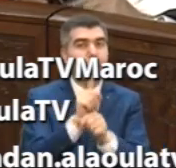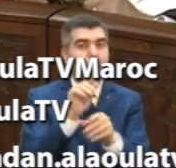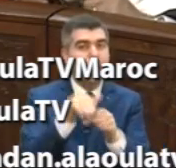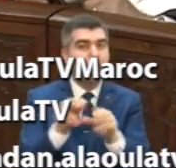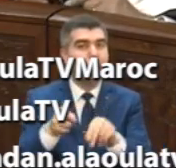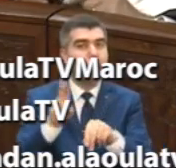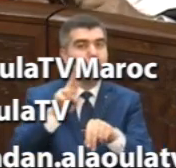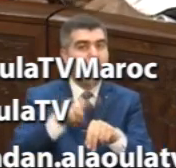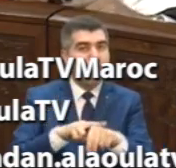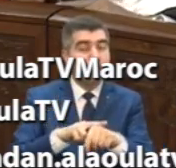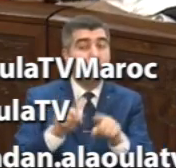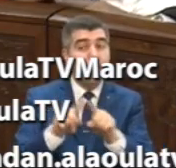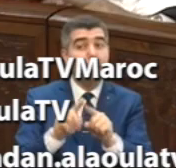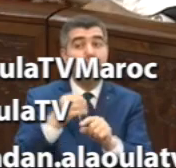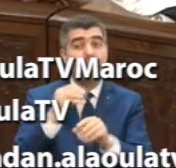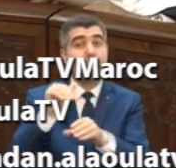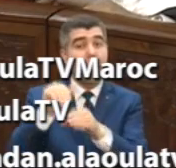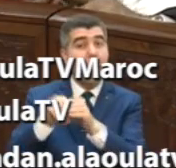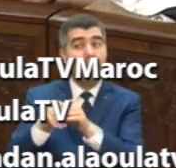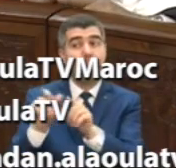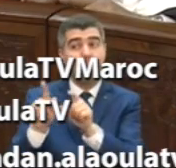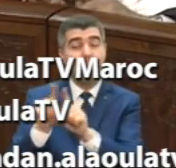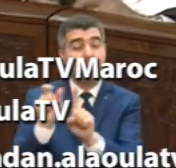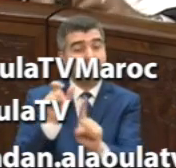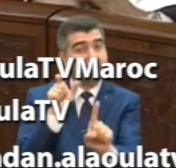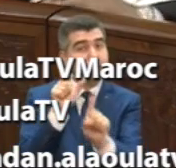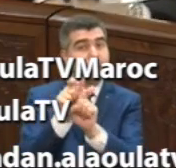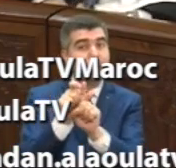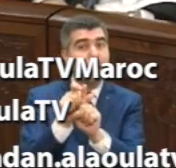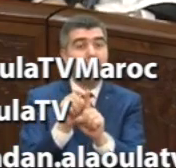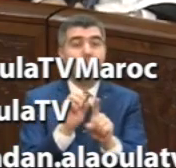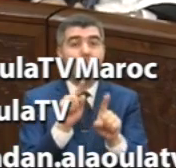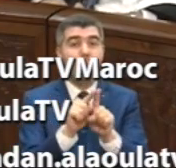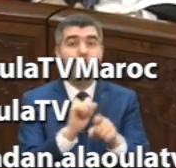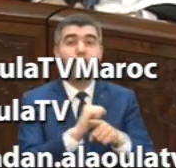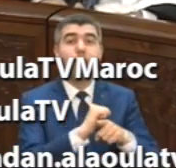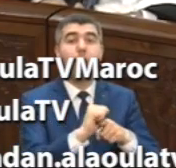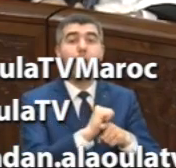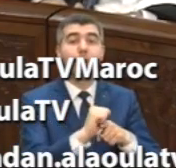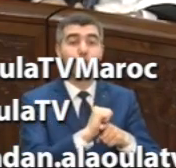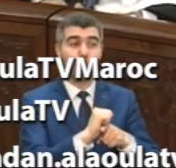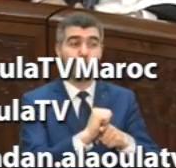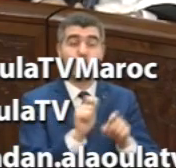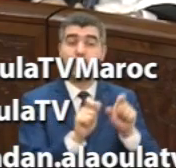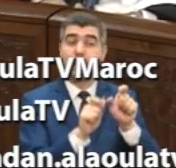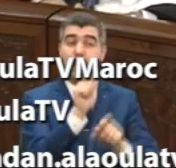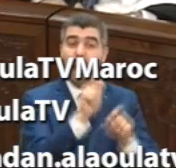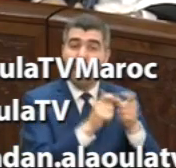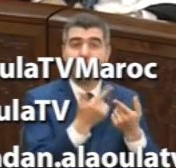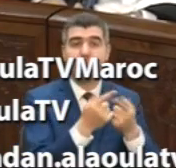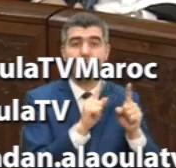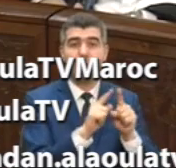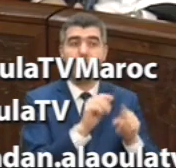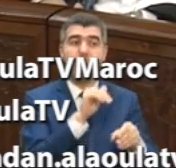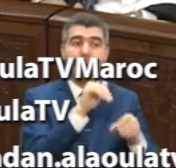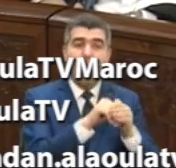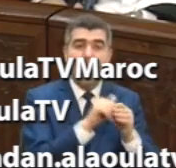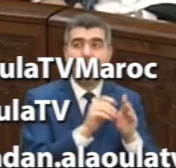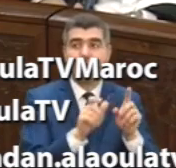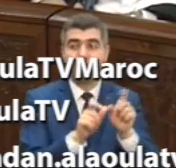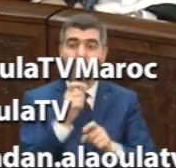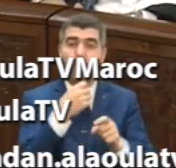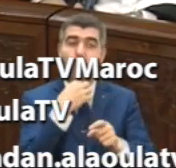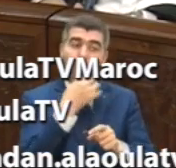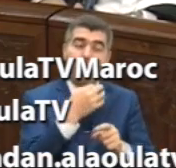تحسيس ايضا المنتخبين على انهم خصو تكون عندهم ادوار حقيقيه وفعليه في المجال عندما يقوموا بالبرنامج ديال التنميه المحليه، وايضا